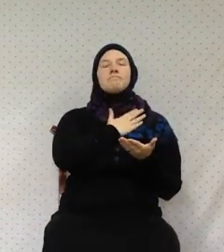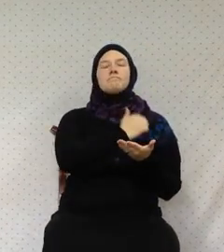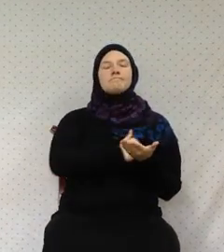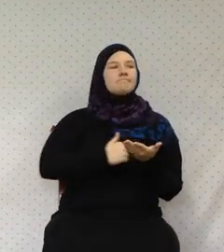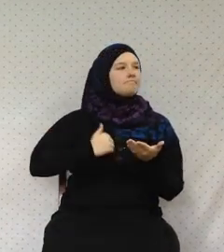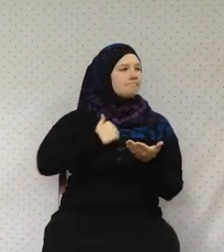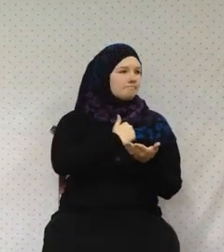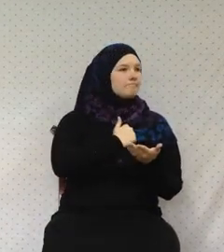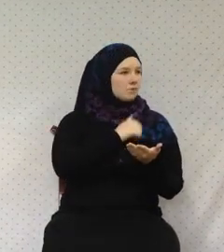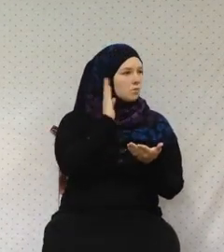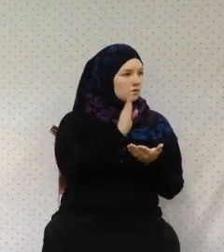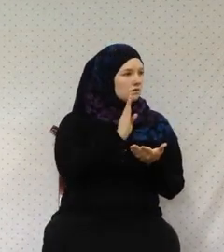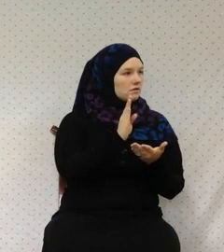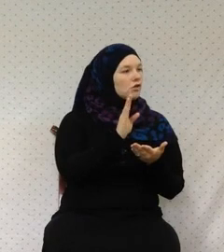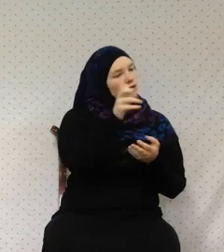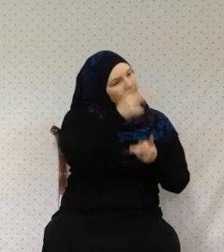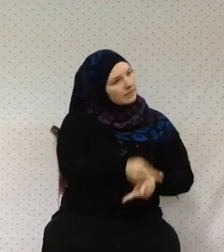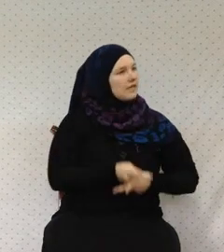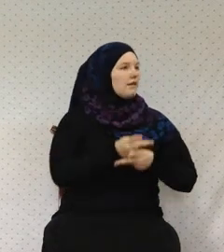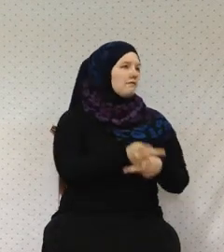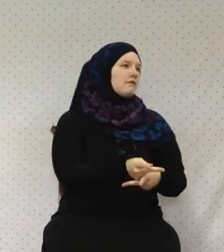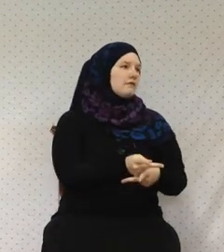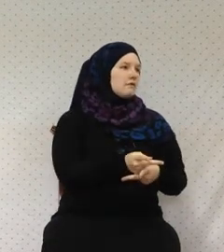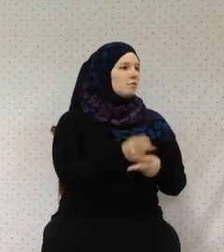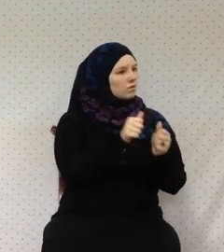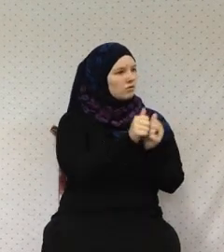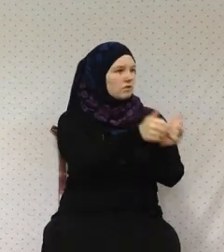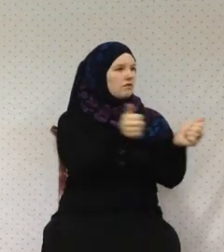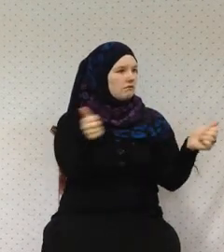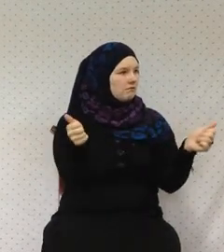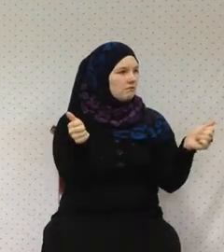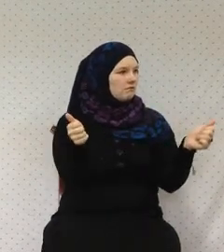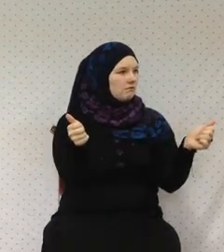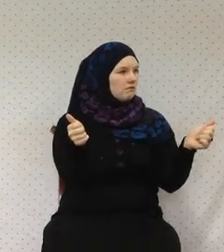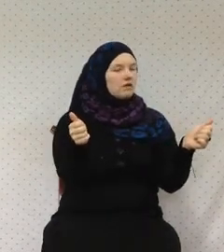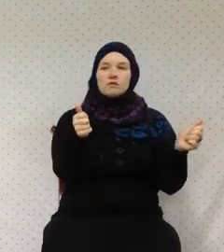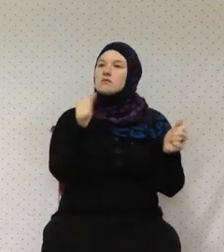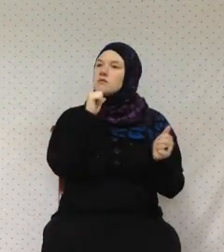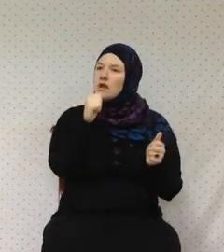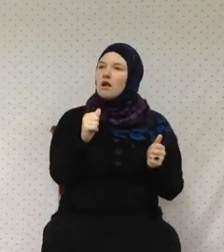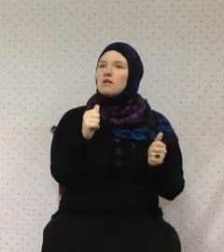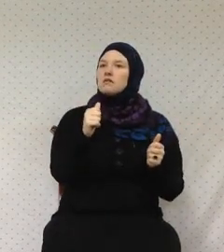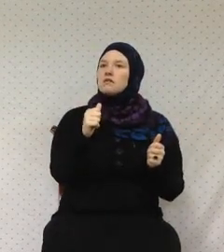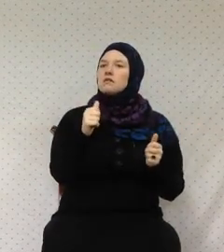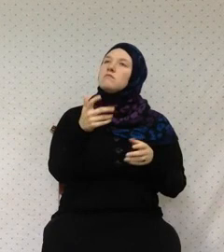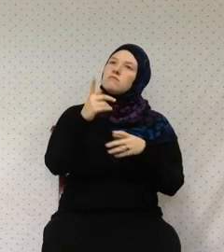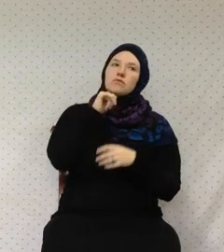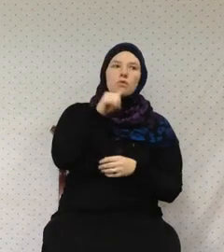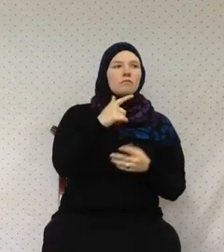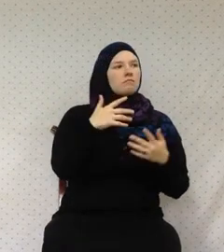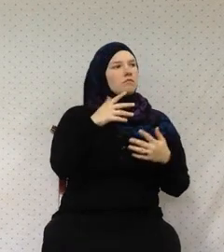So we have to be careful not to hasten the response of Allah. يُجَابُ لِلْمَرْءِ مَا